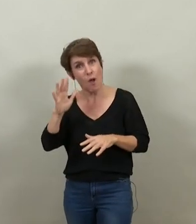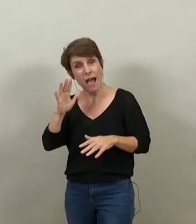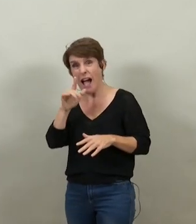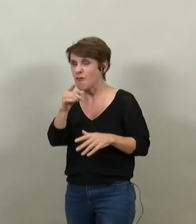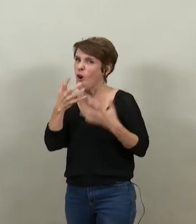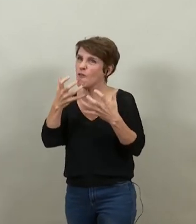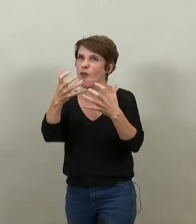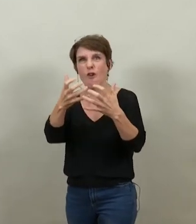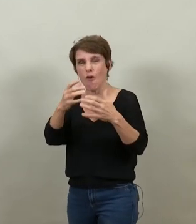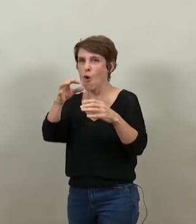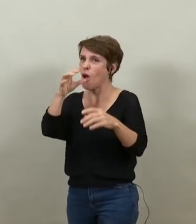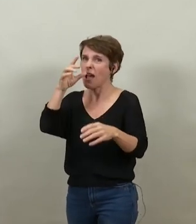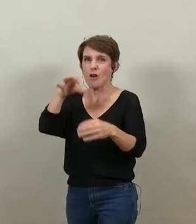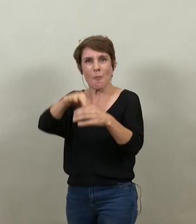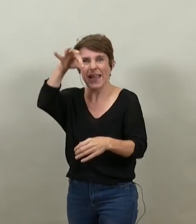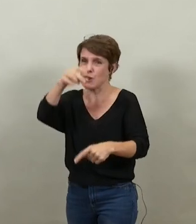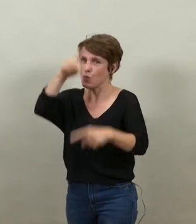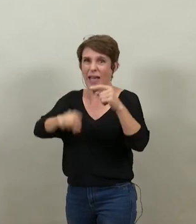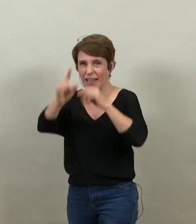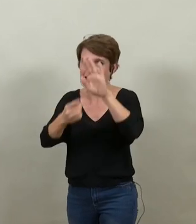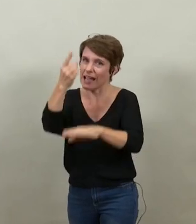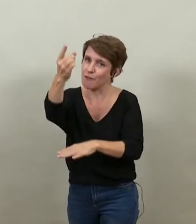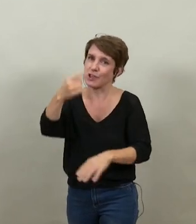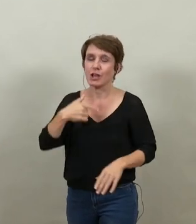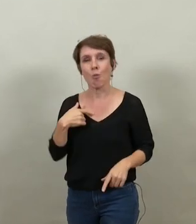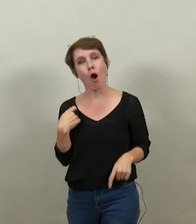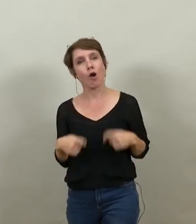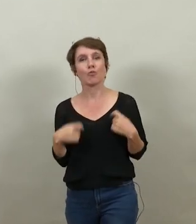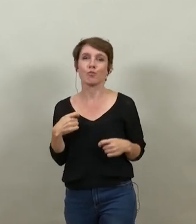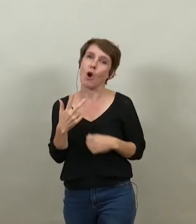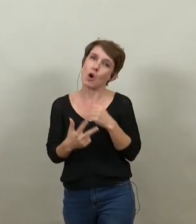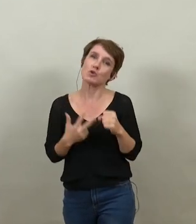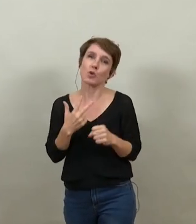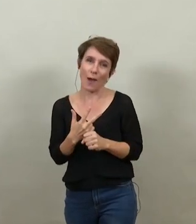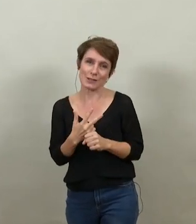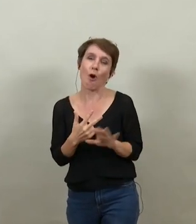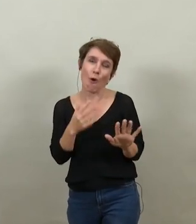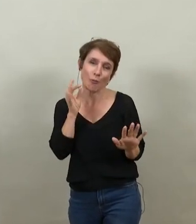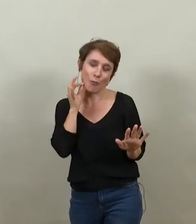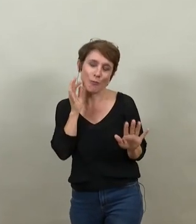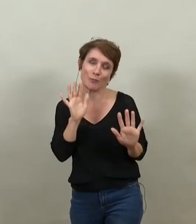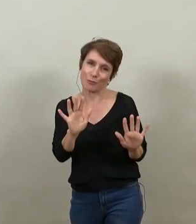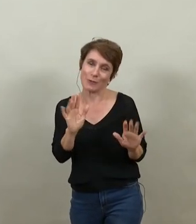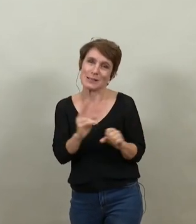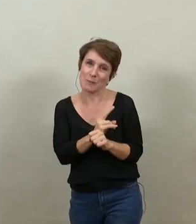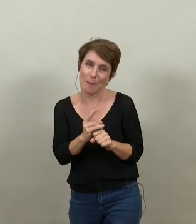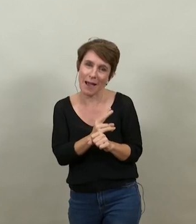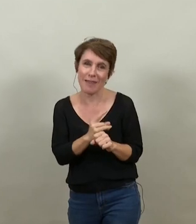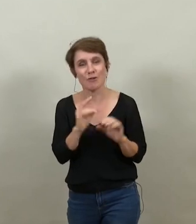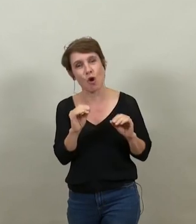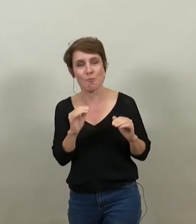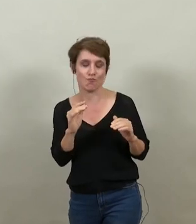embêterait beaucoup voyez moi je suis plus tolérante avec vous en disant faisons 3 ans c'est déjà pas mal voyez pour y a quand même une échelle des peines à